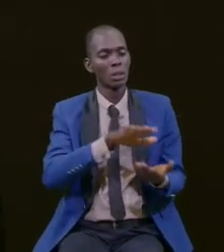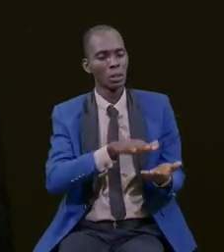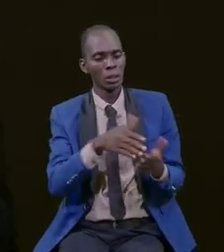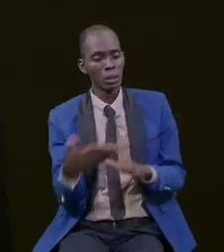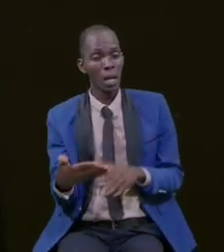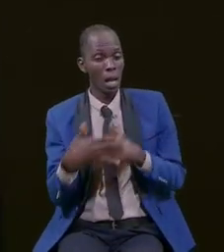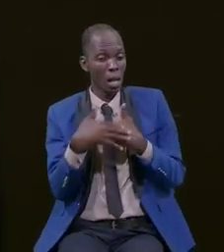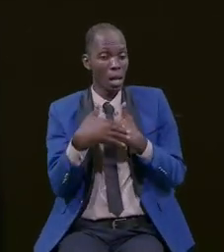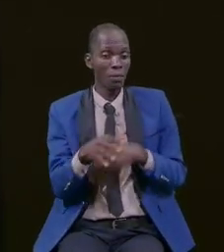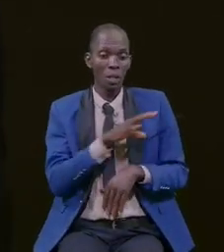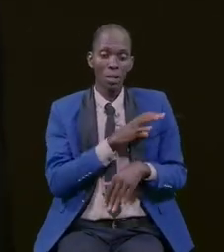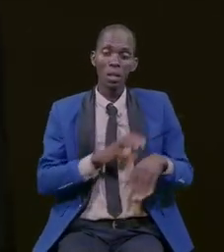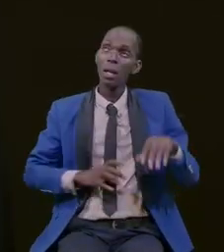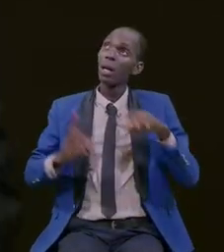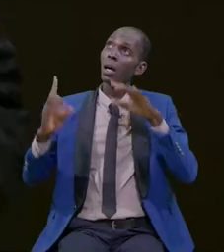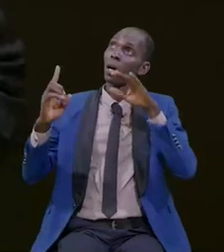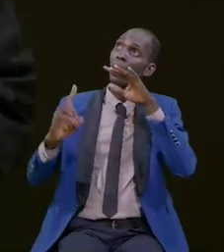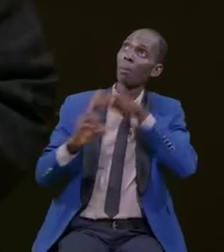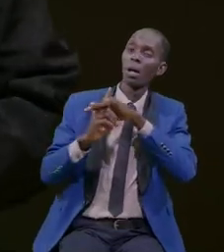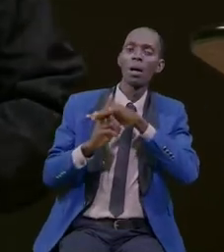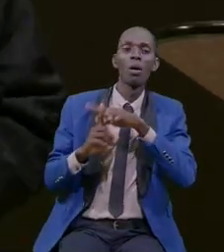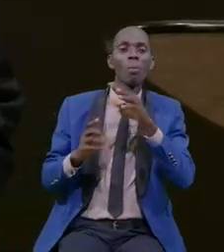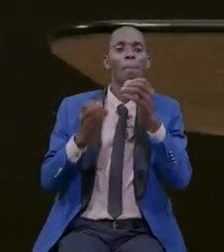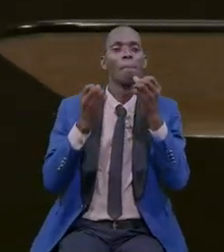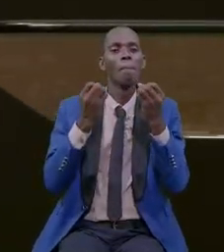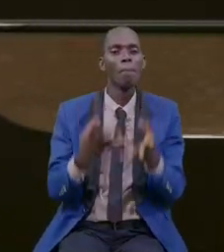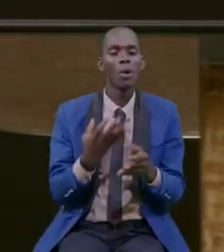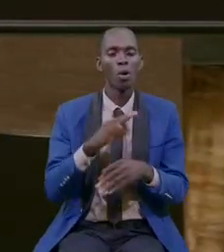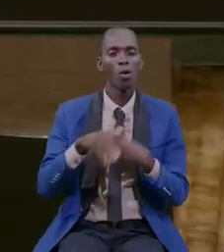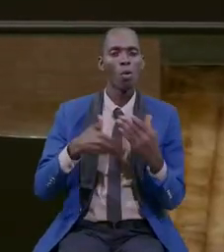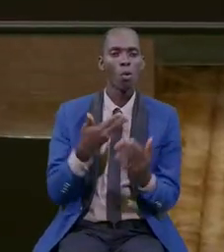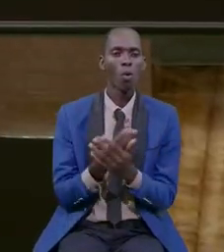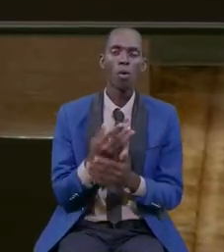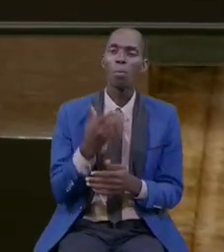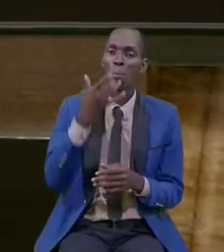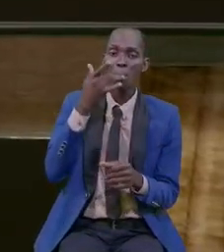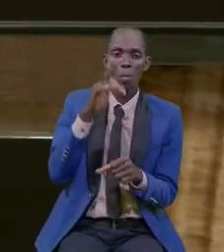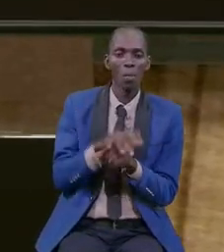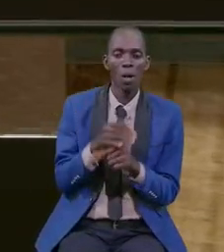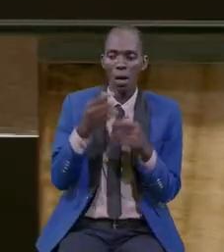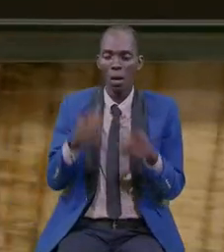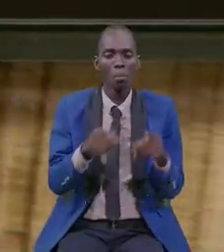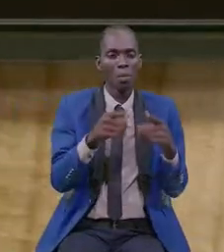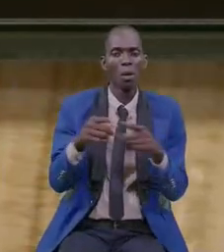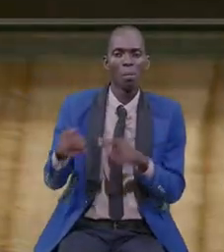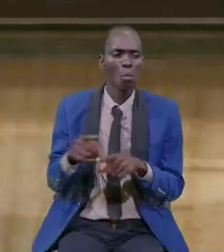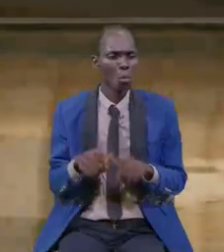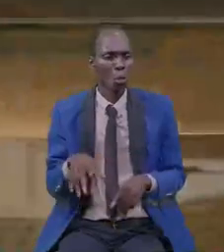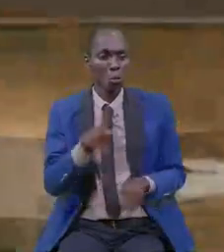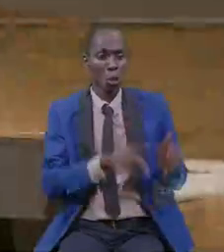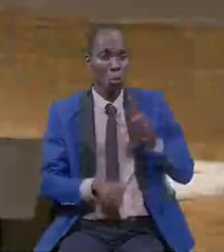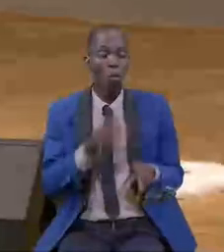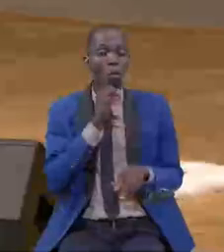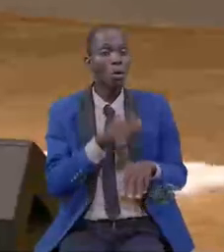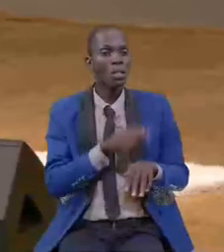mort finalement Jésus est venu et toutes ces promesses sont accomplies sous Christ mais ils n'ont pas abandonné ils